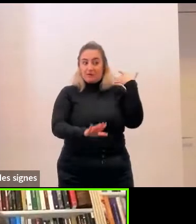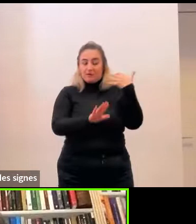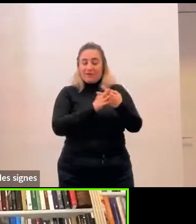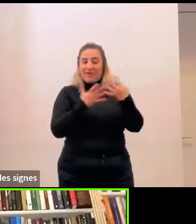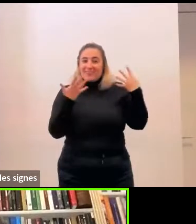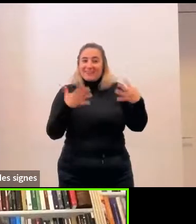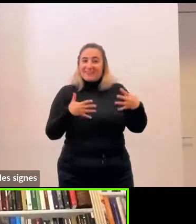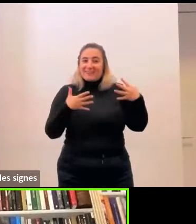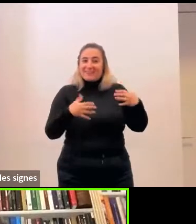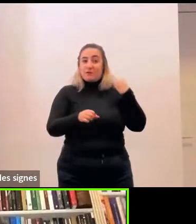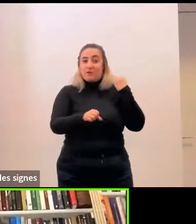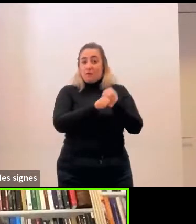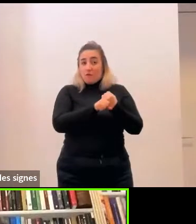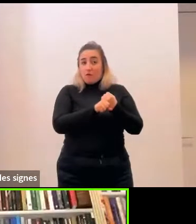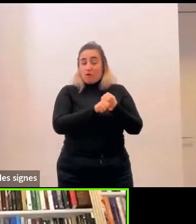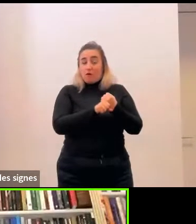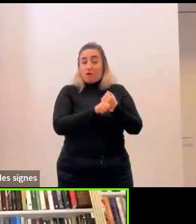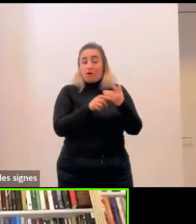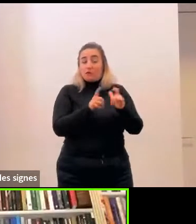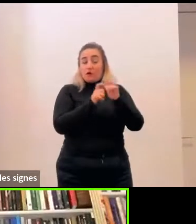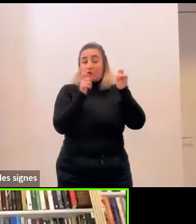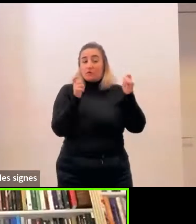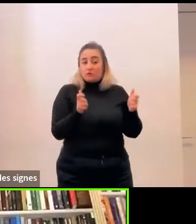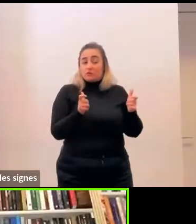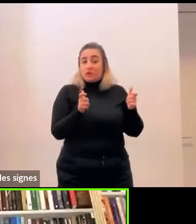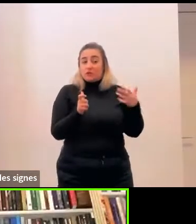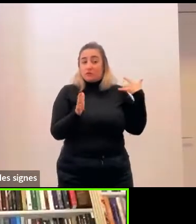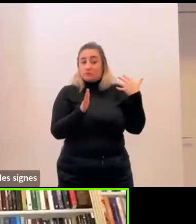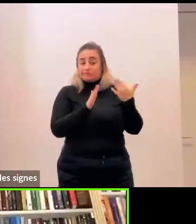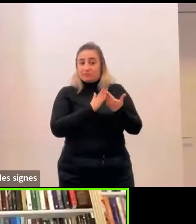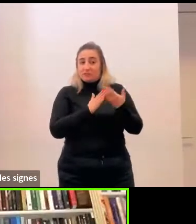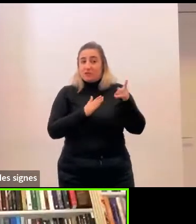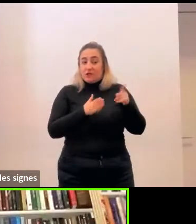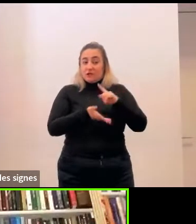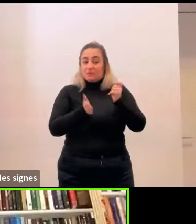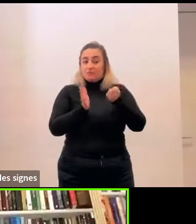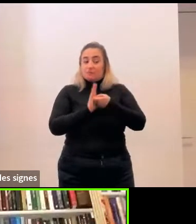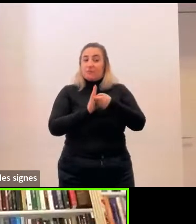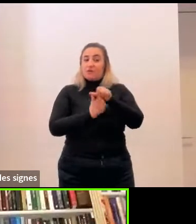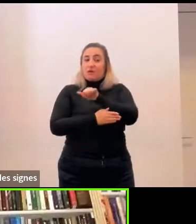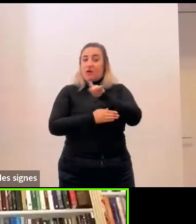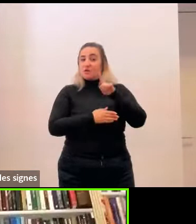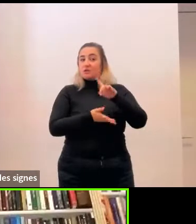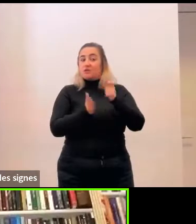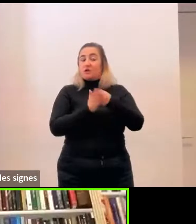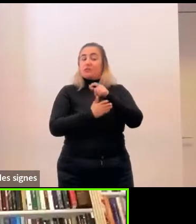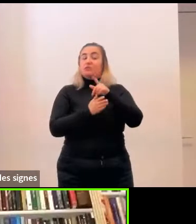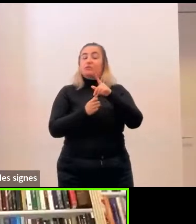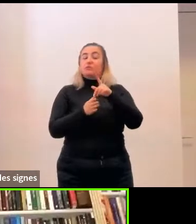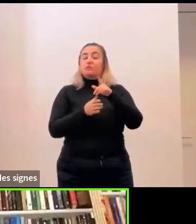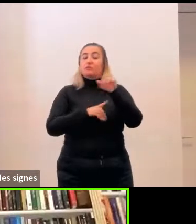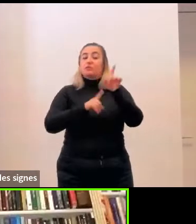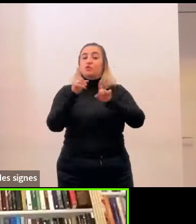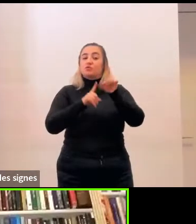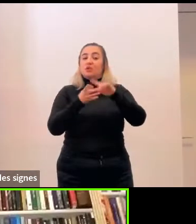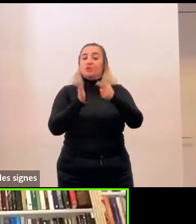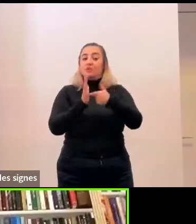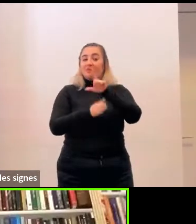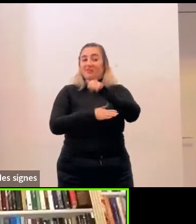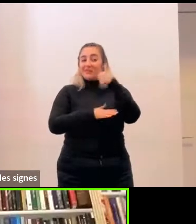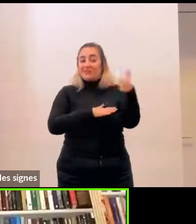d'histoire de la Lorraine et du Musée Lorrain a souhaité, lors de l'AG de juillet 2021, passer la